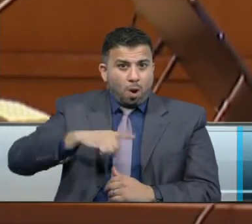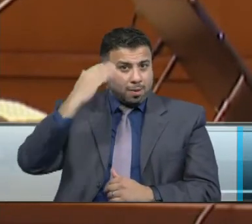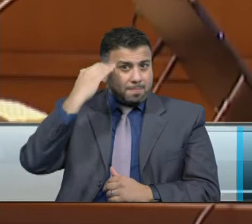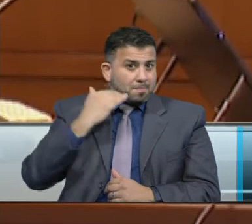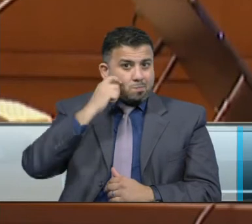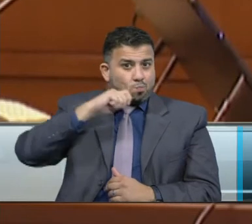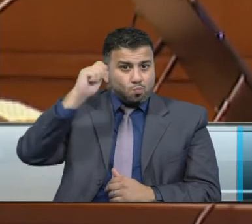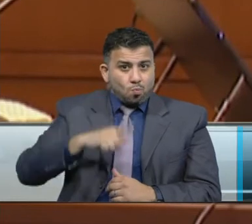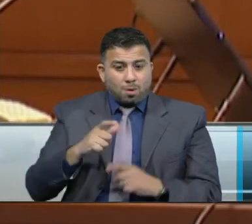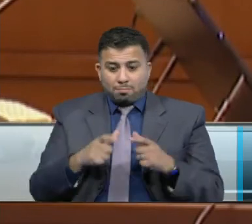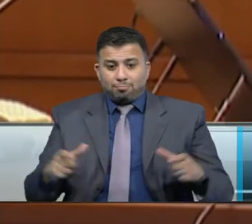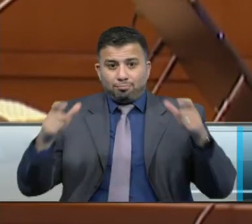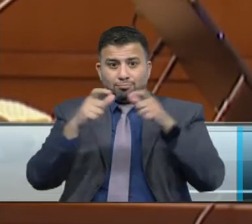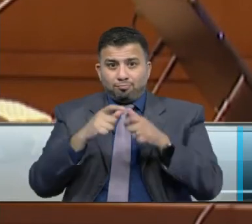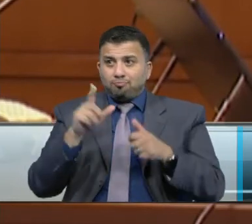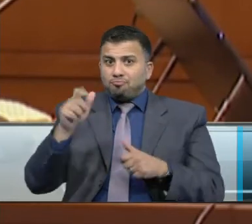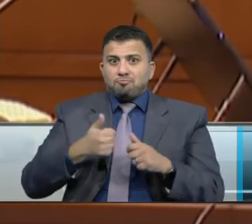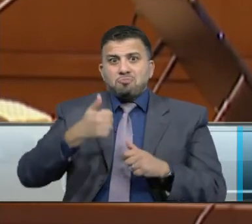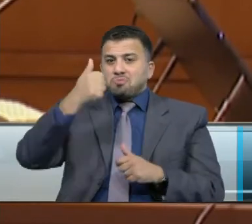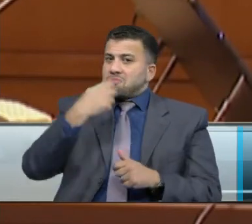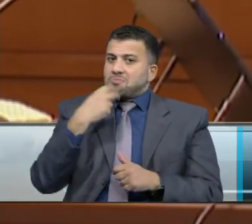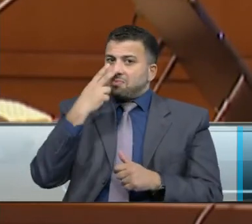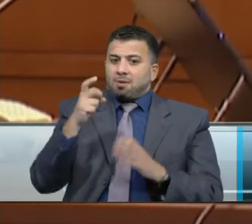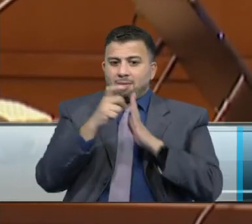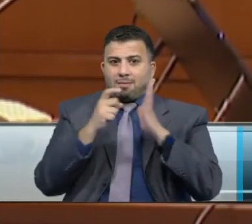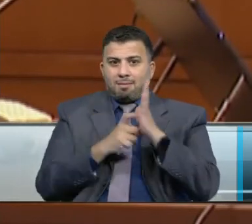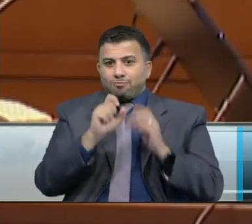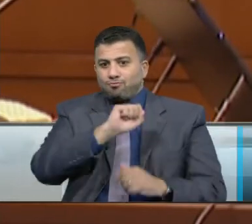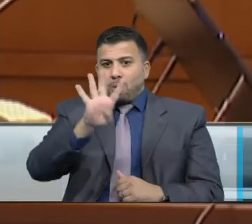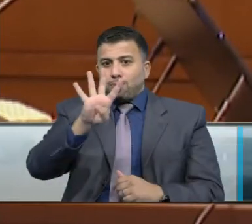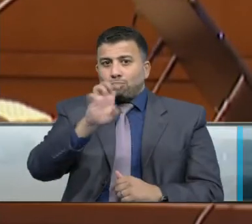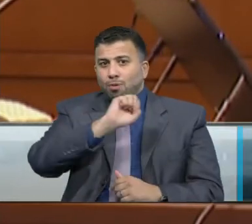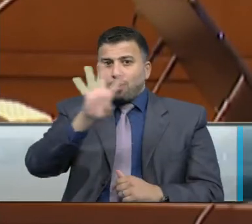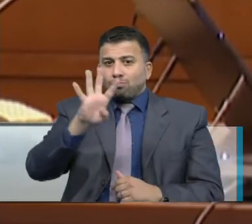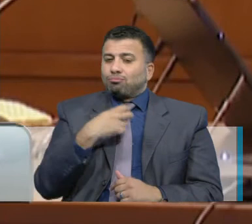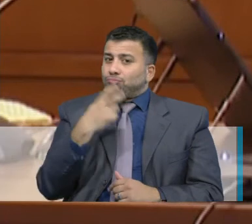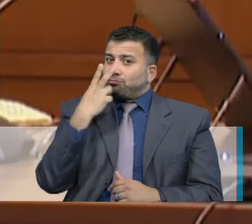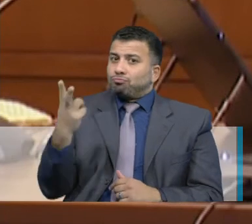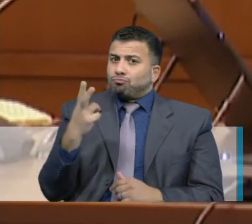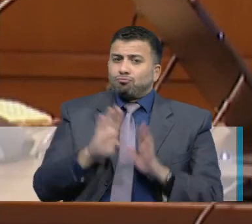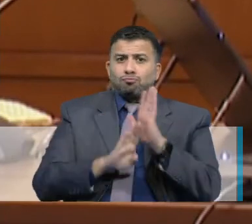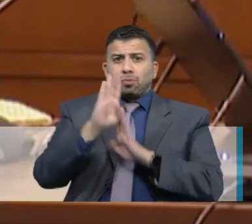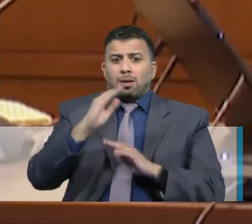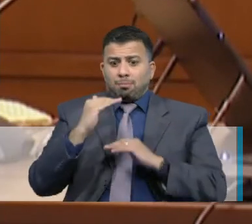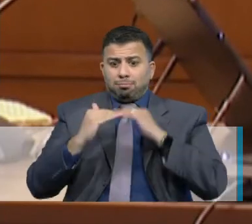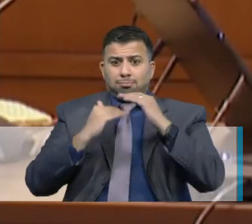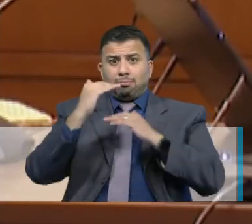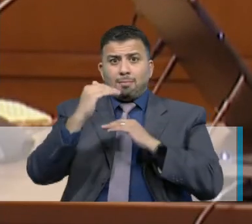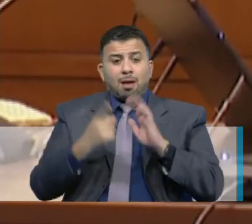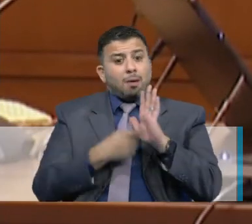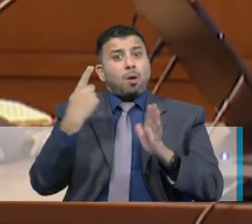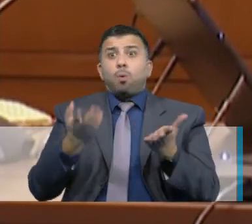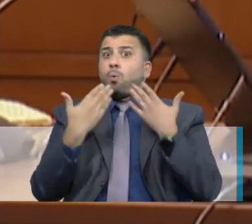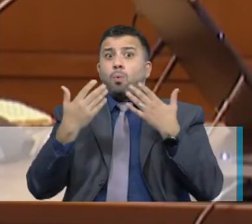دور الانعقاد الأول لهذا الفصل التشريعي، كما أن ما تحقق من هذه المرتبة العالمية غير المسبوقة